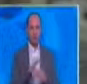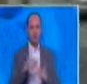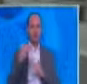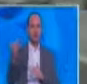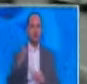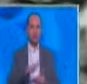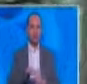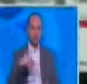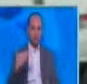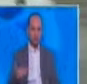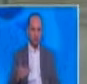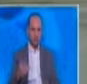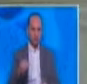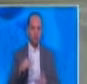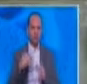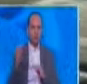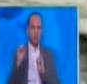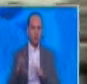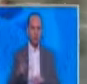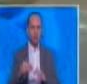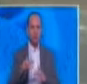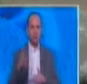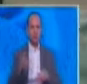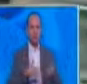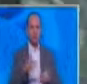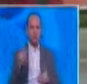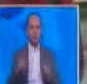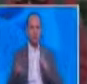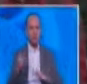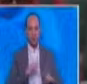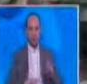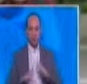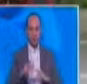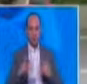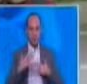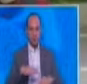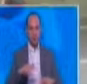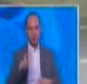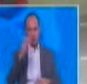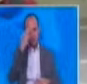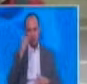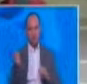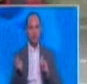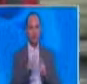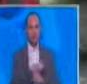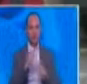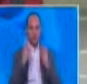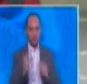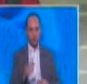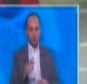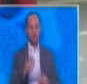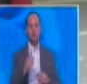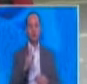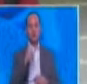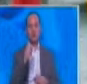ayakkabılarımızı dışarıda bırakıyoruz. Sokakta dışarıda giydiğimiz kıyafetlerimizi hastanedekileri değiştirmiş olmamıza